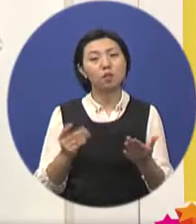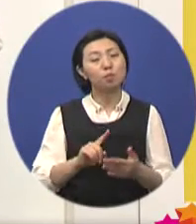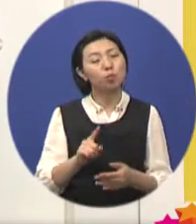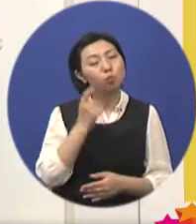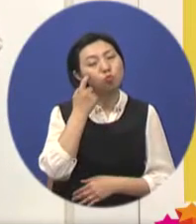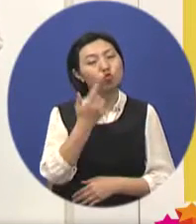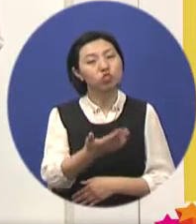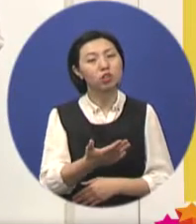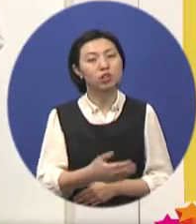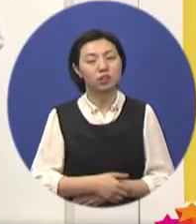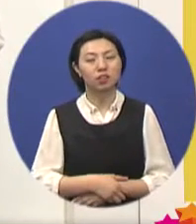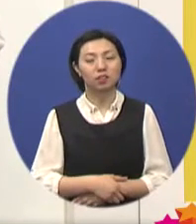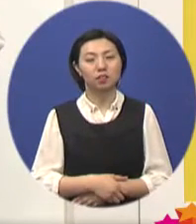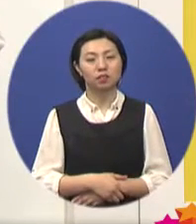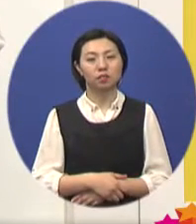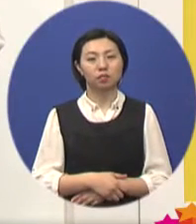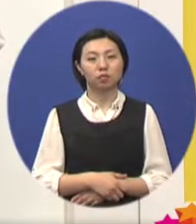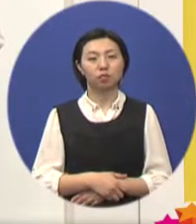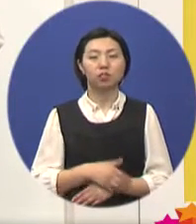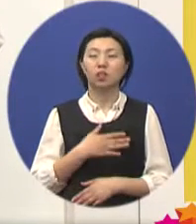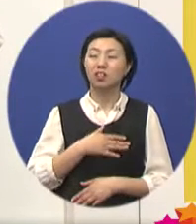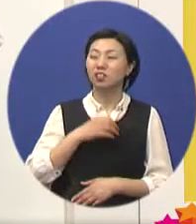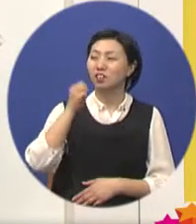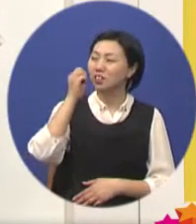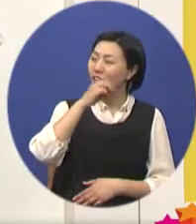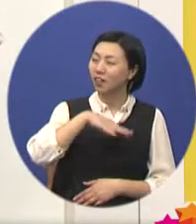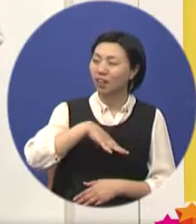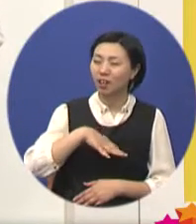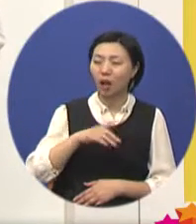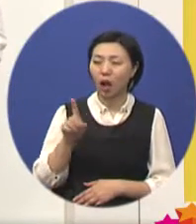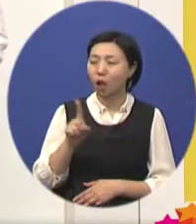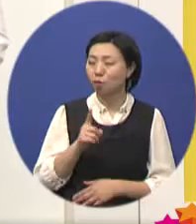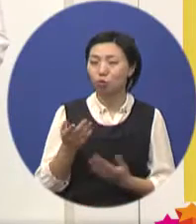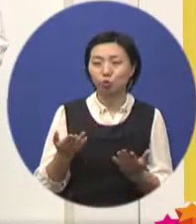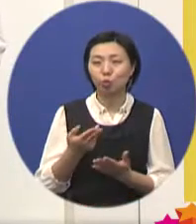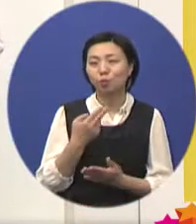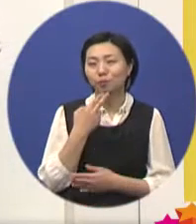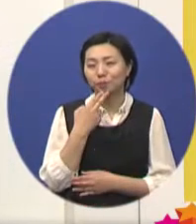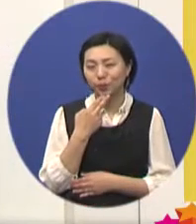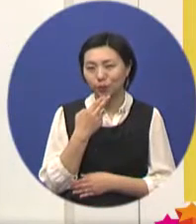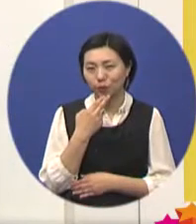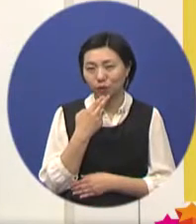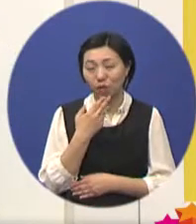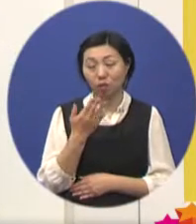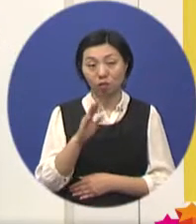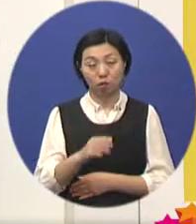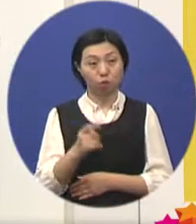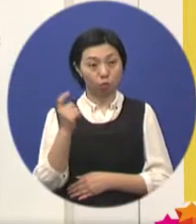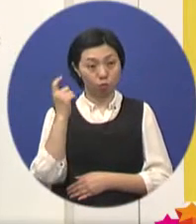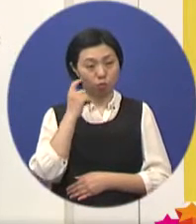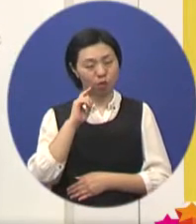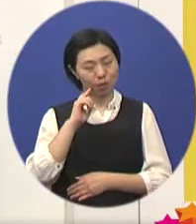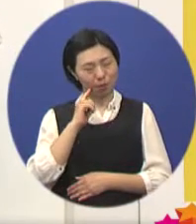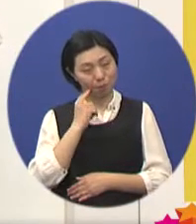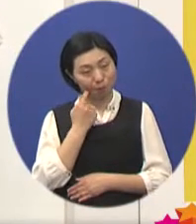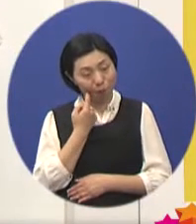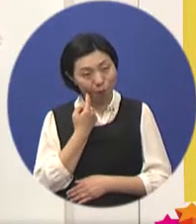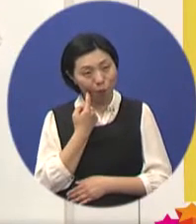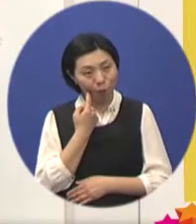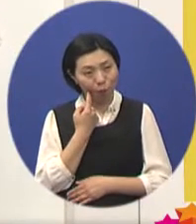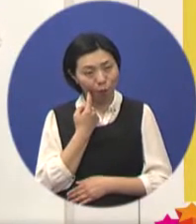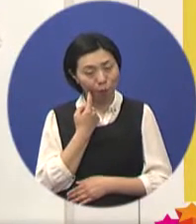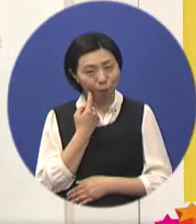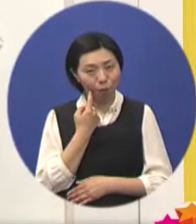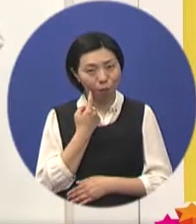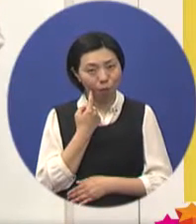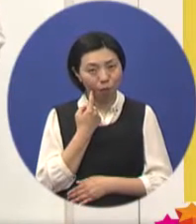혹시? 저요? 네. 네. 그냥 아무것도 안 했어요. 그런데 그렇게 목소리가 아름다우세요? 네.